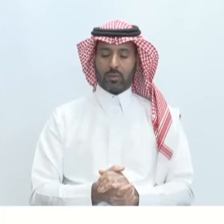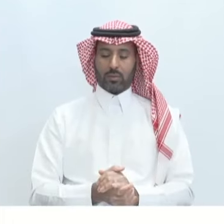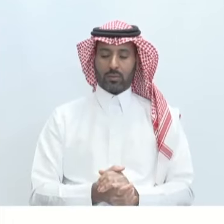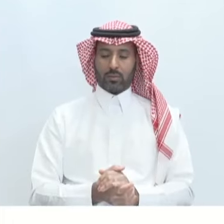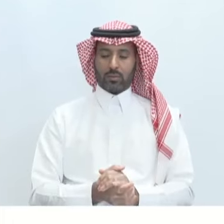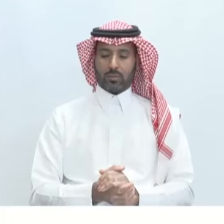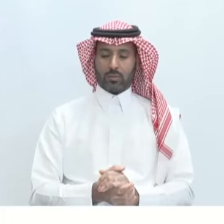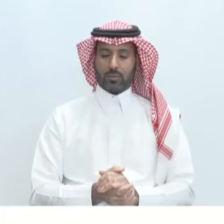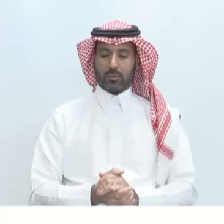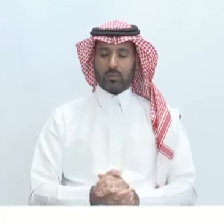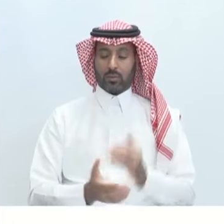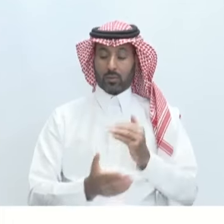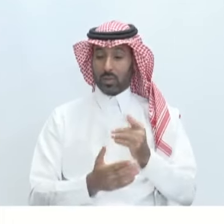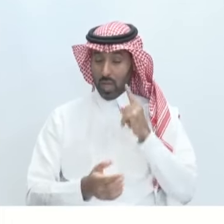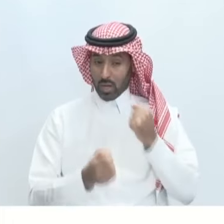فلاشين